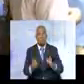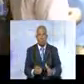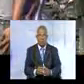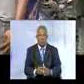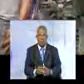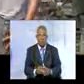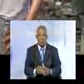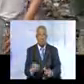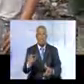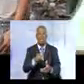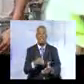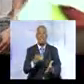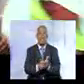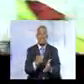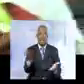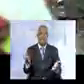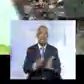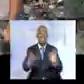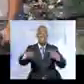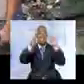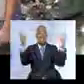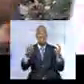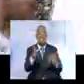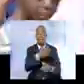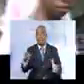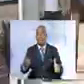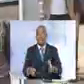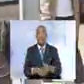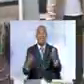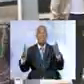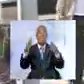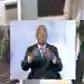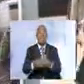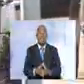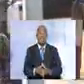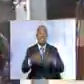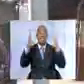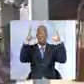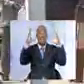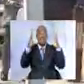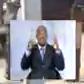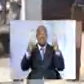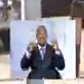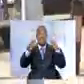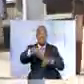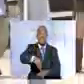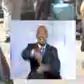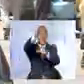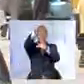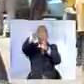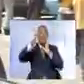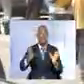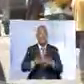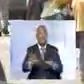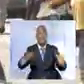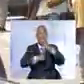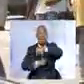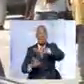l'homme. C'est sur ce thème que sont formés ces promoteurs de droits de l'homme. Il est question de leur donner les outils nécessaires